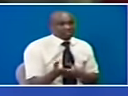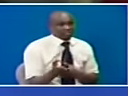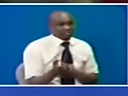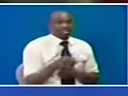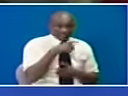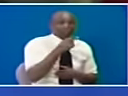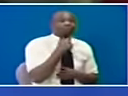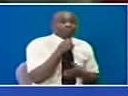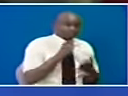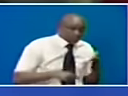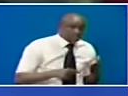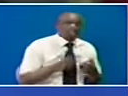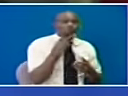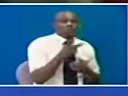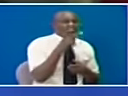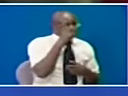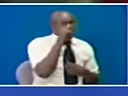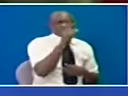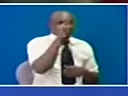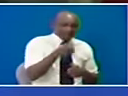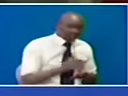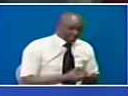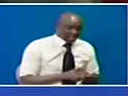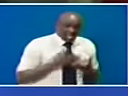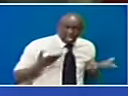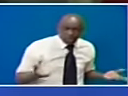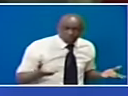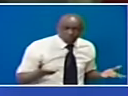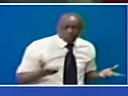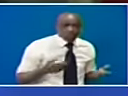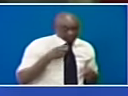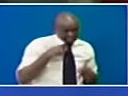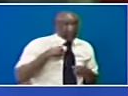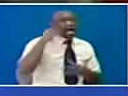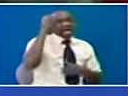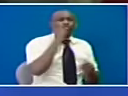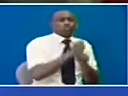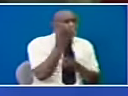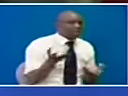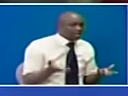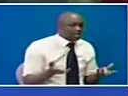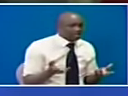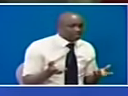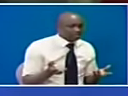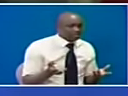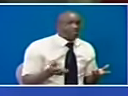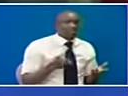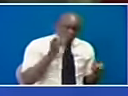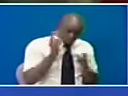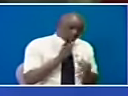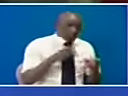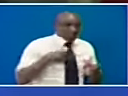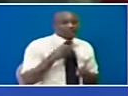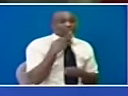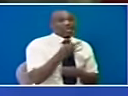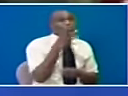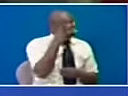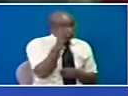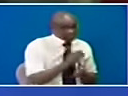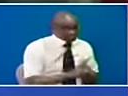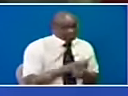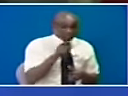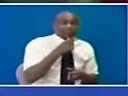90,532, wao wanataka waingia 221,500. Ukienda hivyo paka the highest job group ambayo ni T, wa kawaida wanaingia at 340,